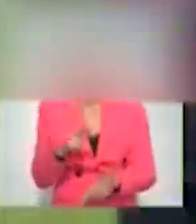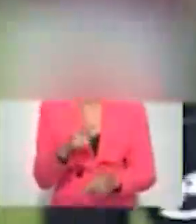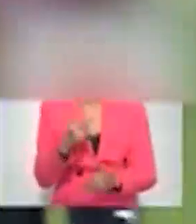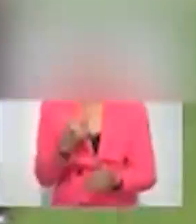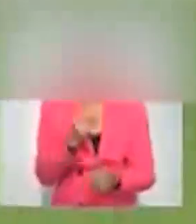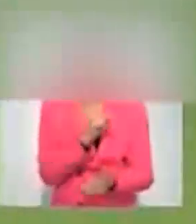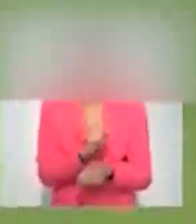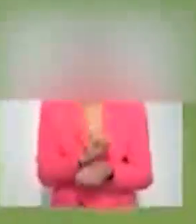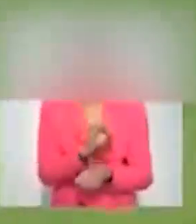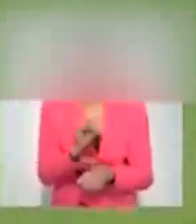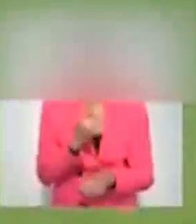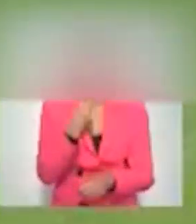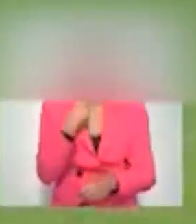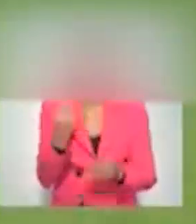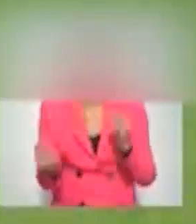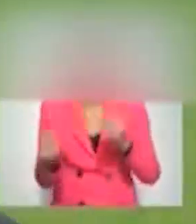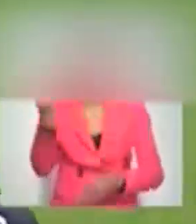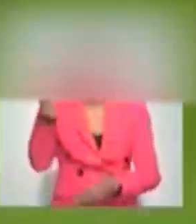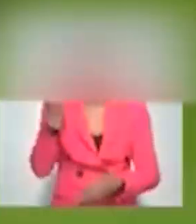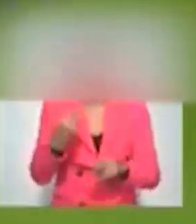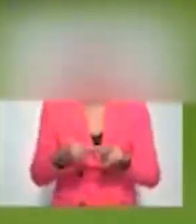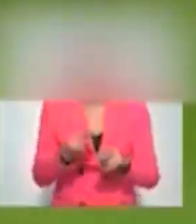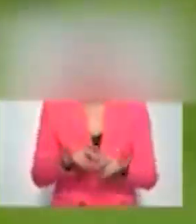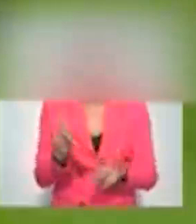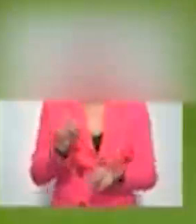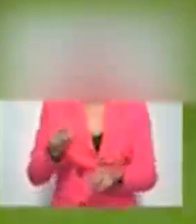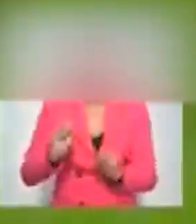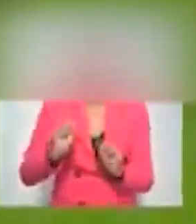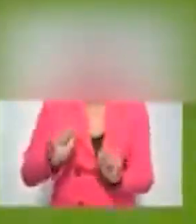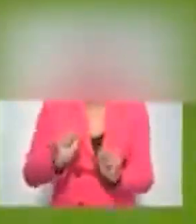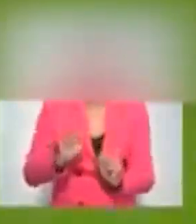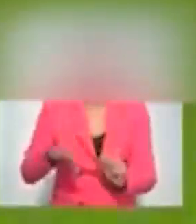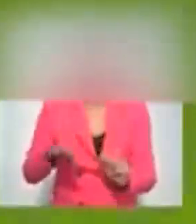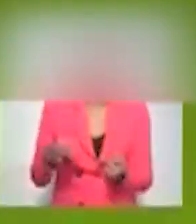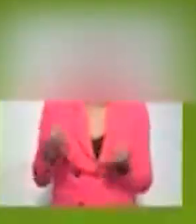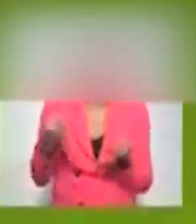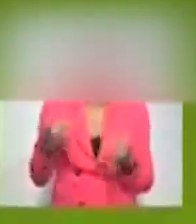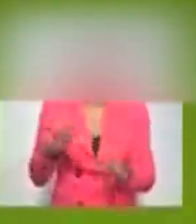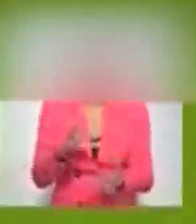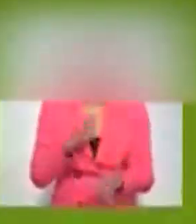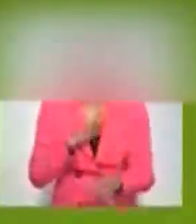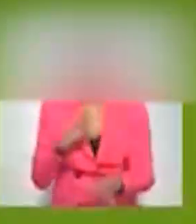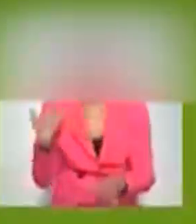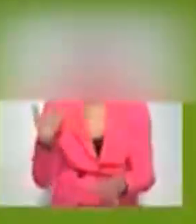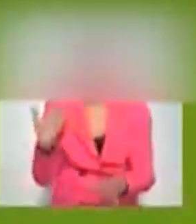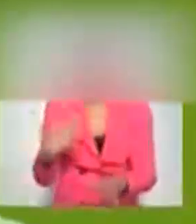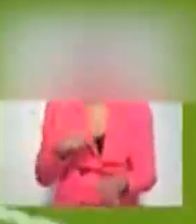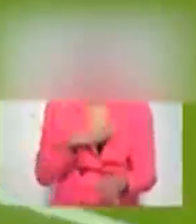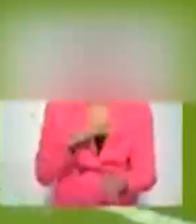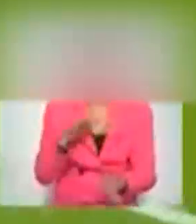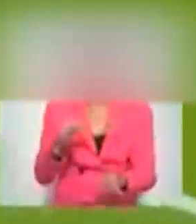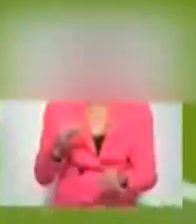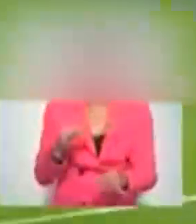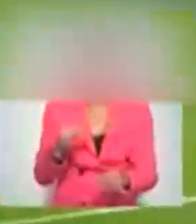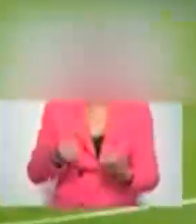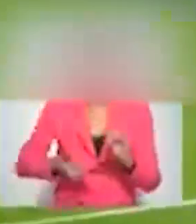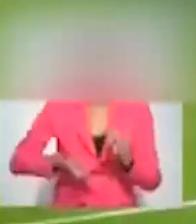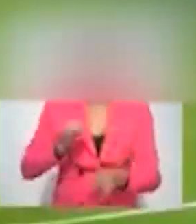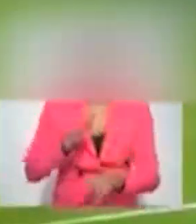пенальти, так и для красной карточки. И это при том, что защитник потом отпустил соперника и нанес удар по